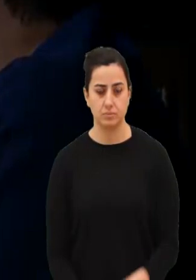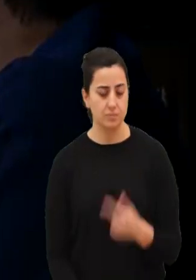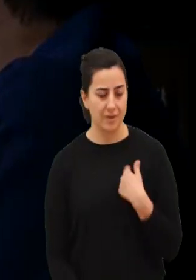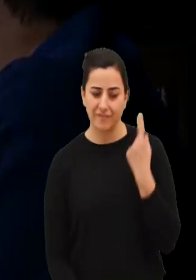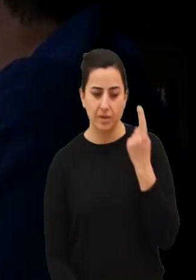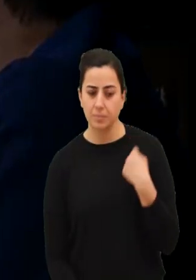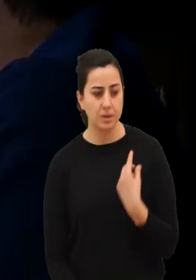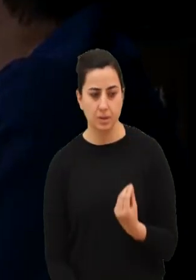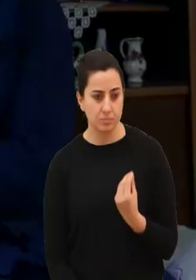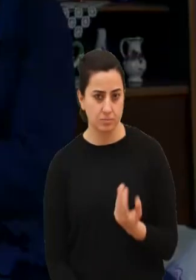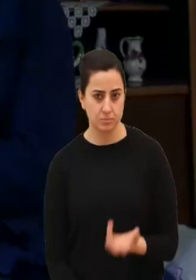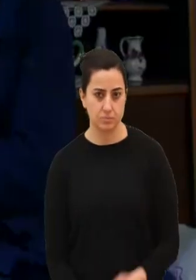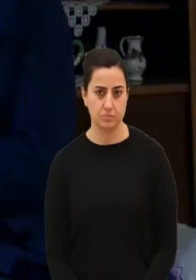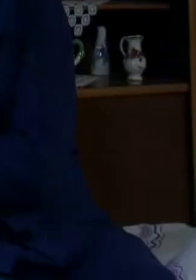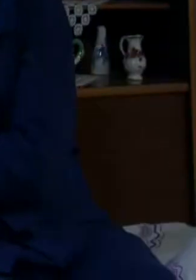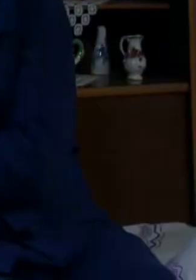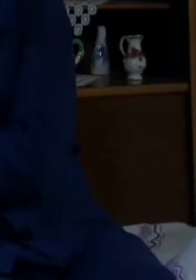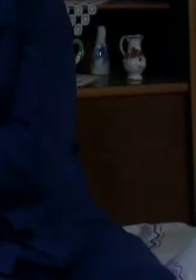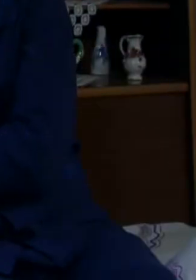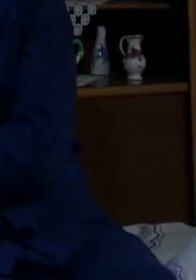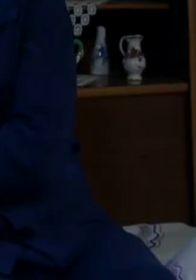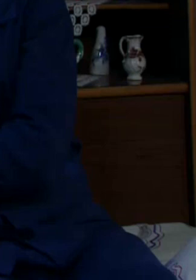Sence nasıl olabilir Mehmet?